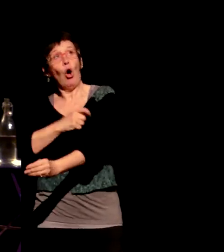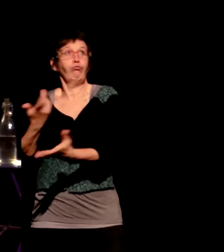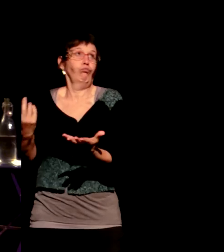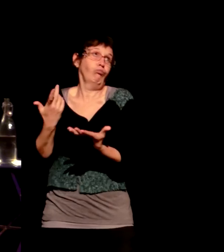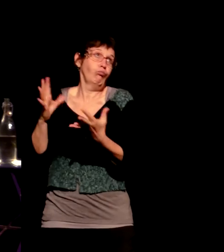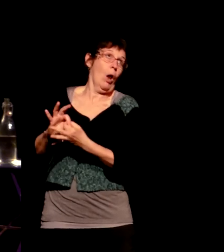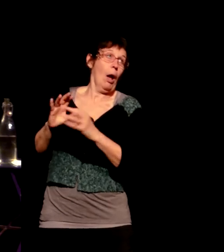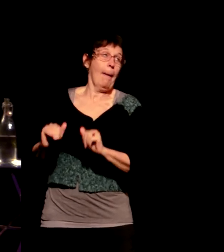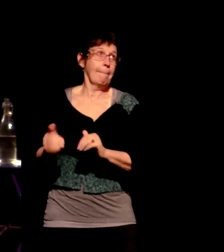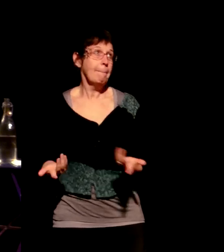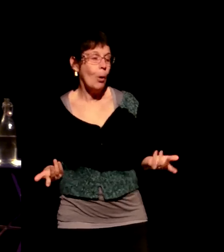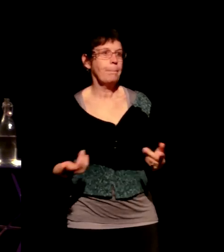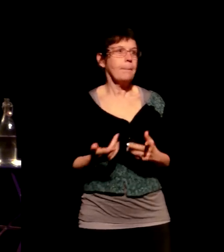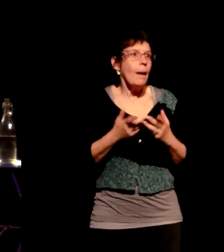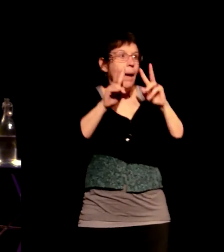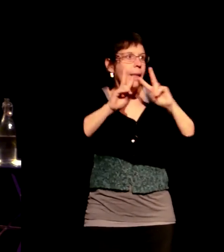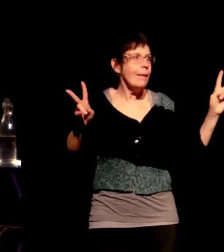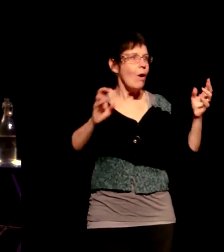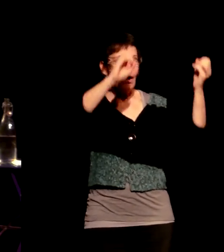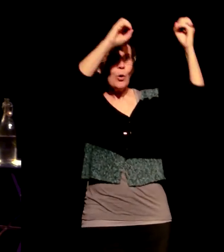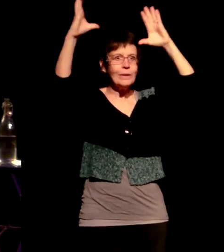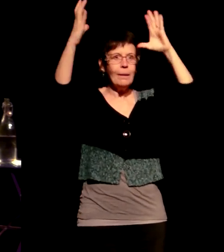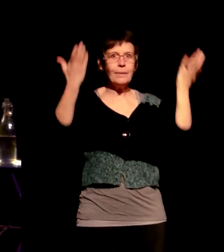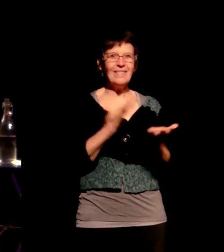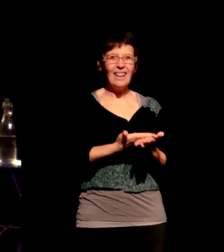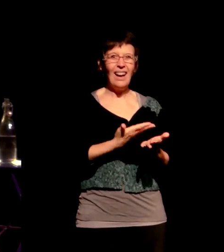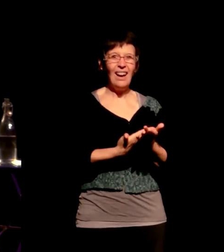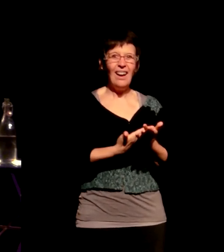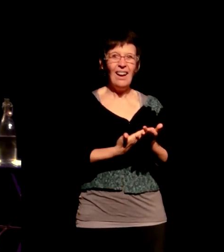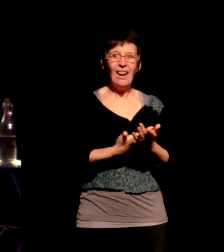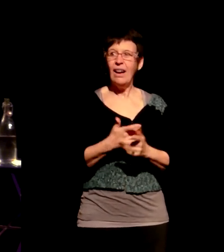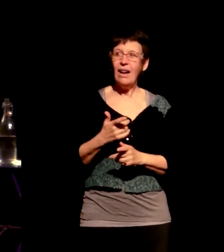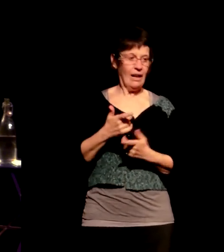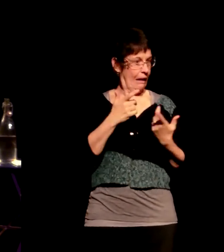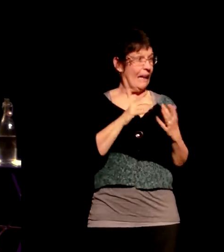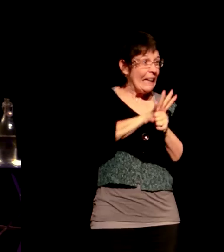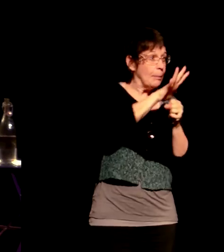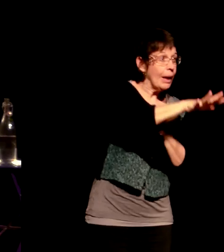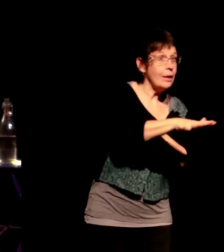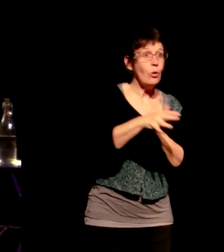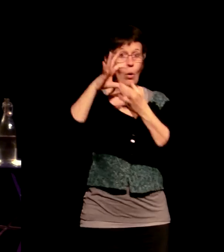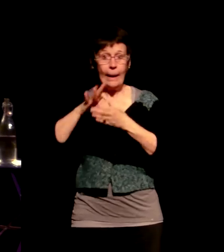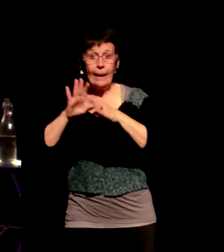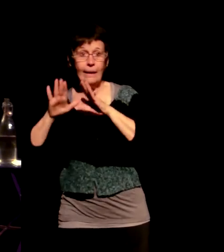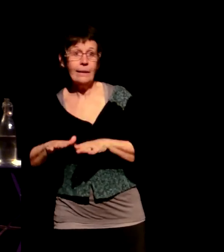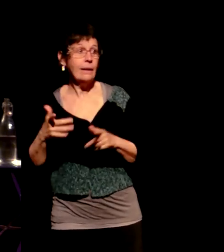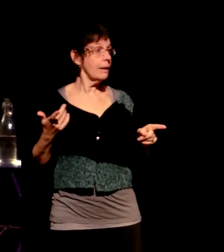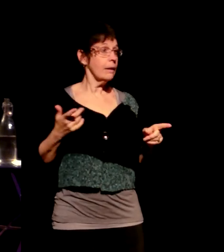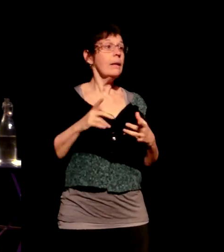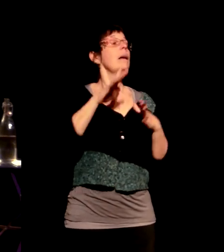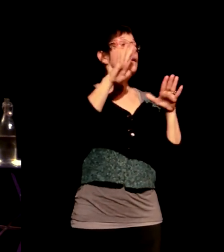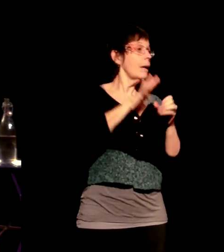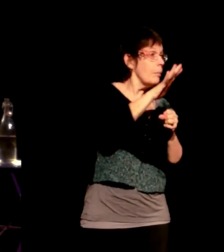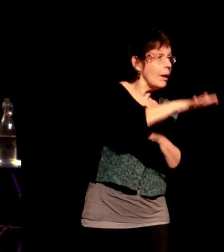deux concepts n'ont absolument rien à voir. Mais si, pour tous les journalistes, le lien entre immigration et laïcité est évident. C'est les immigrés qui foutent la merde dans la